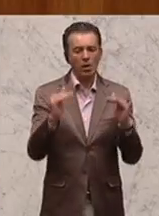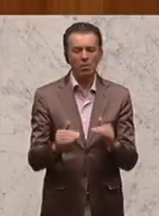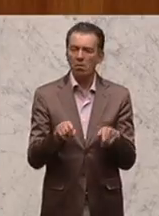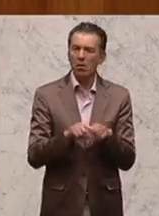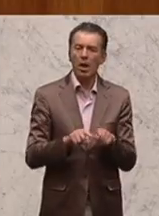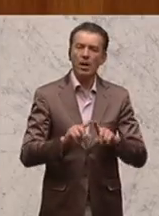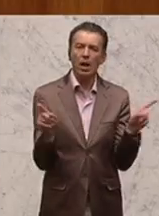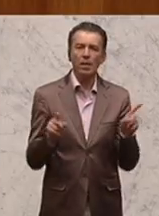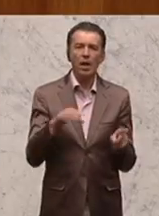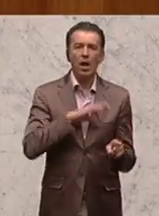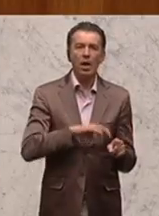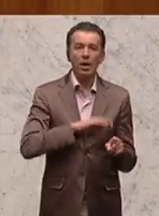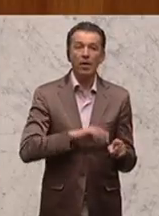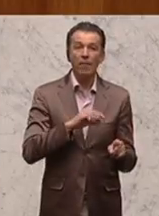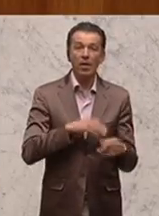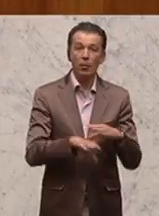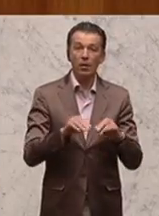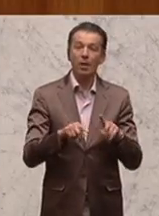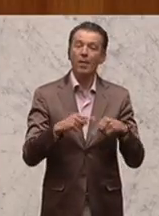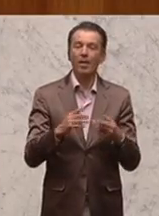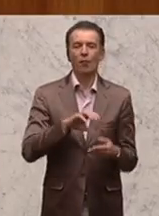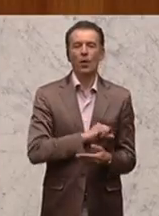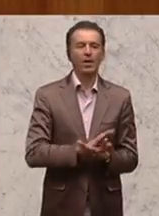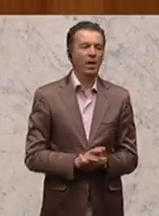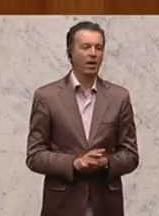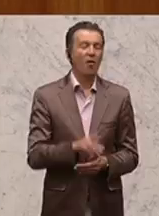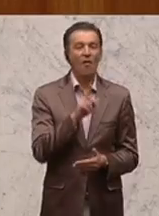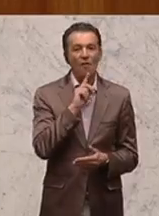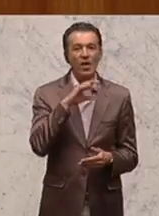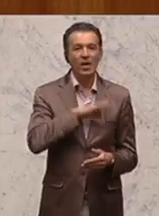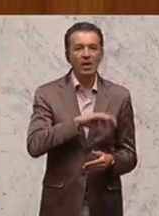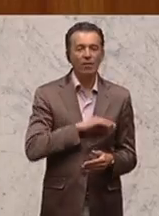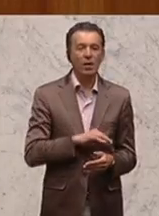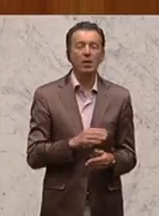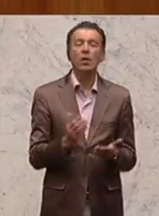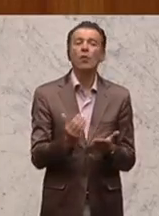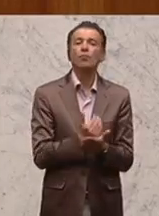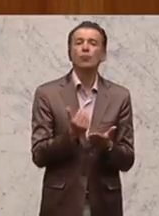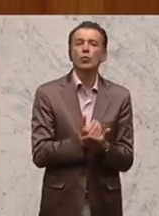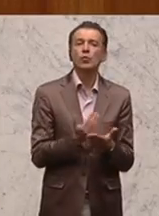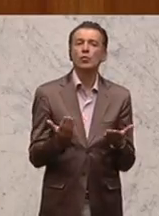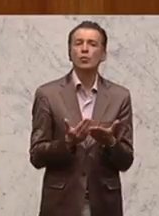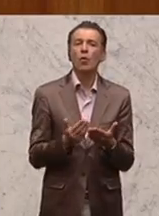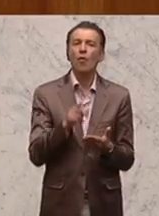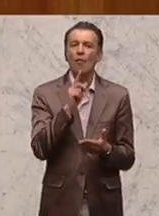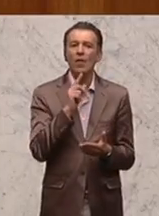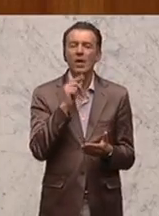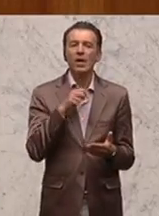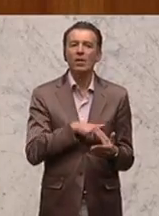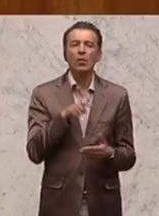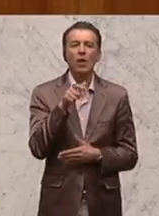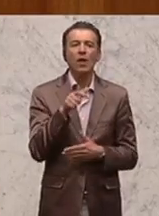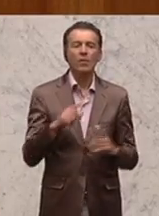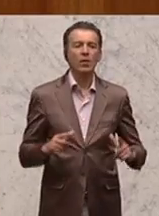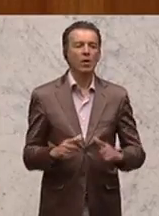andere, sobald er ein gewinnbringendes Unternehmen hat. Wenn er nur wenig Gewinn macht, profitiert er durch die geringere